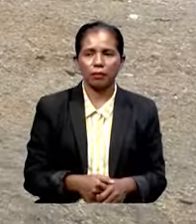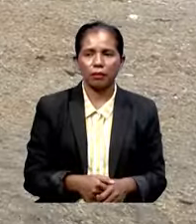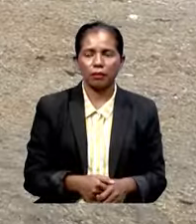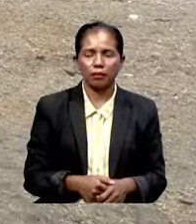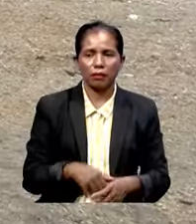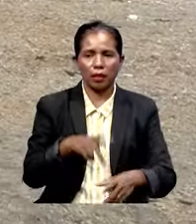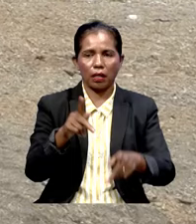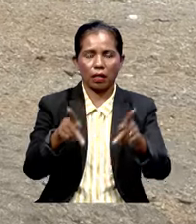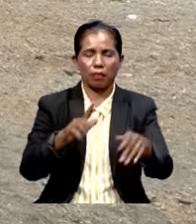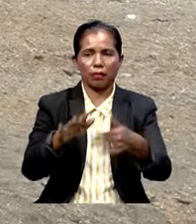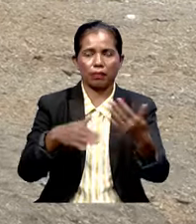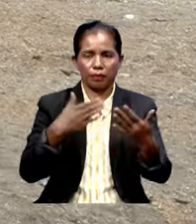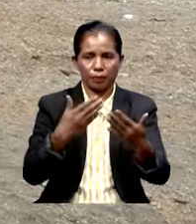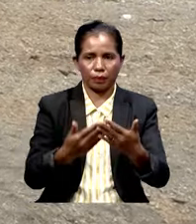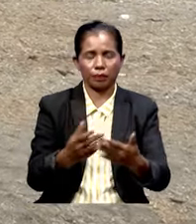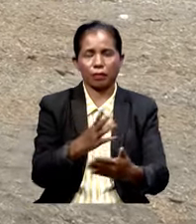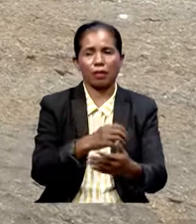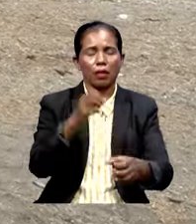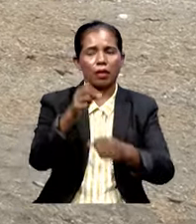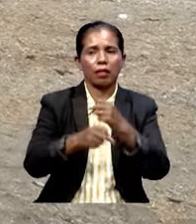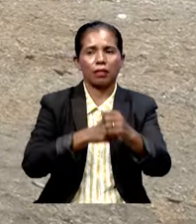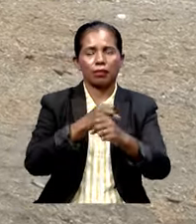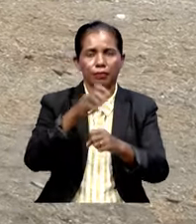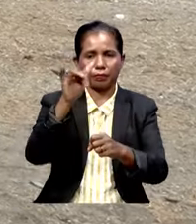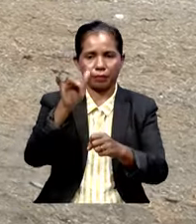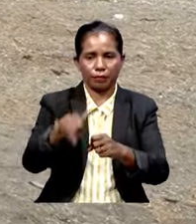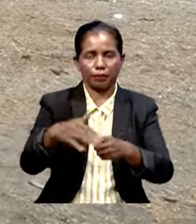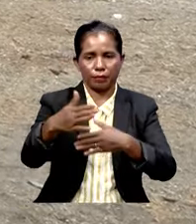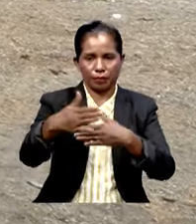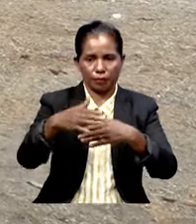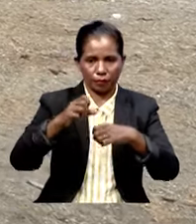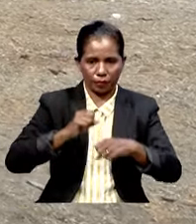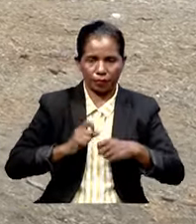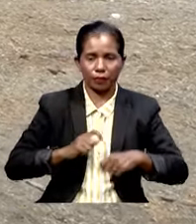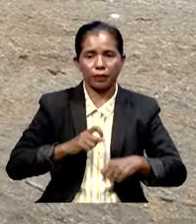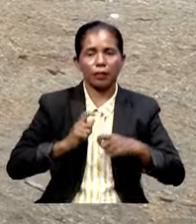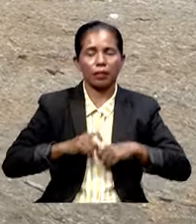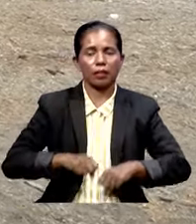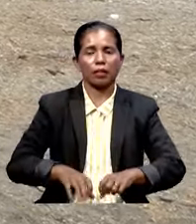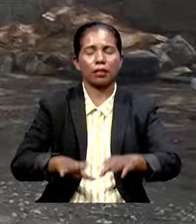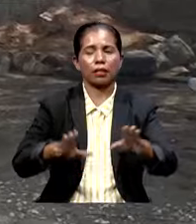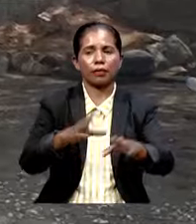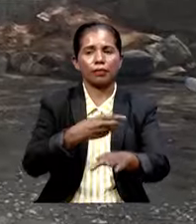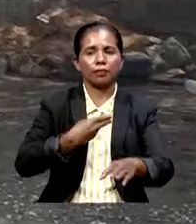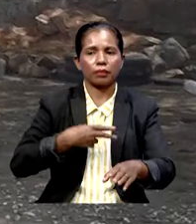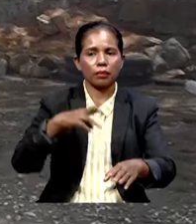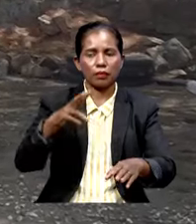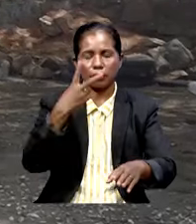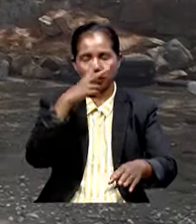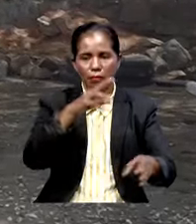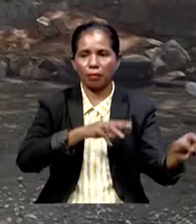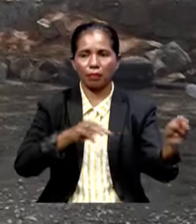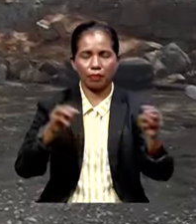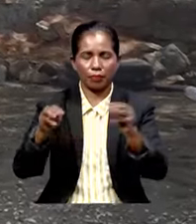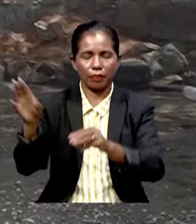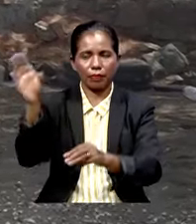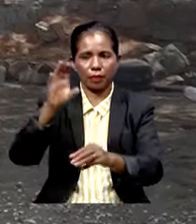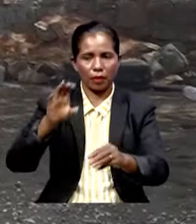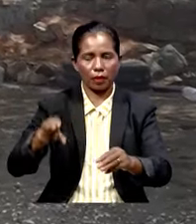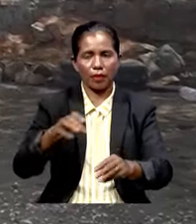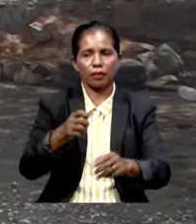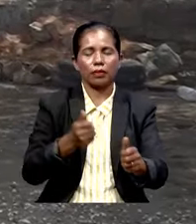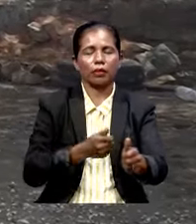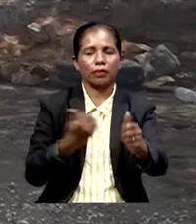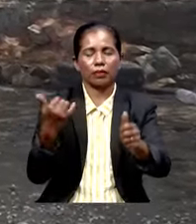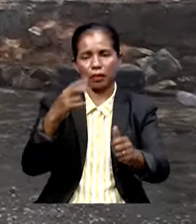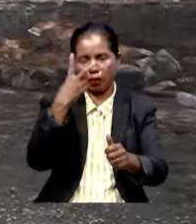Habitante sira neve durante tinambara kona hela besi ki hata sibun, iha suku hera sai sasim ba mudansa klimatika, tir sira